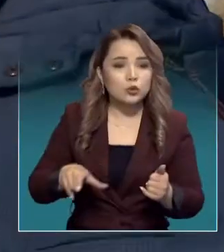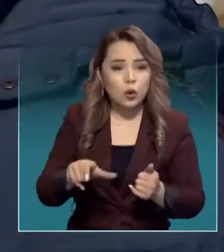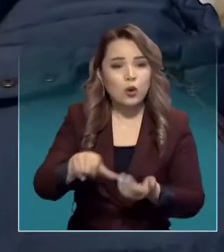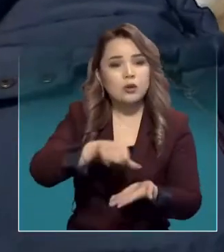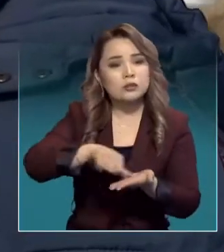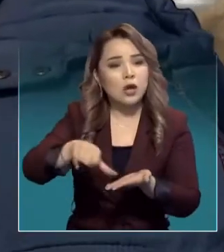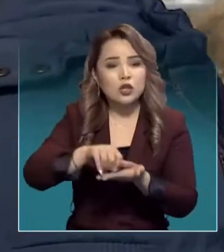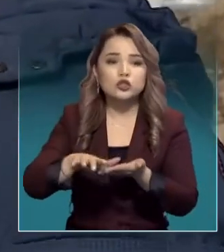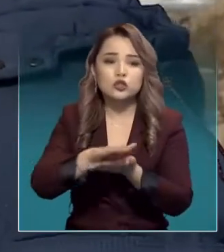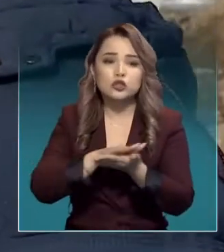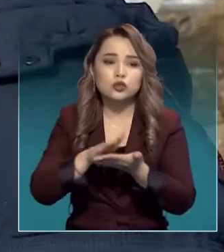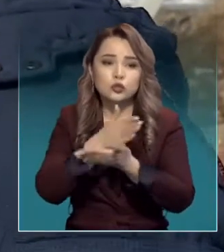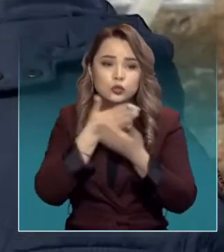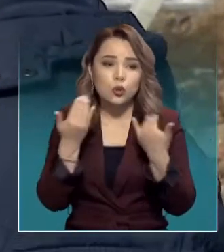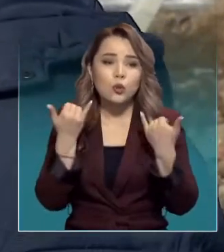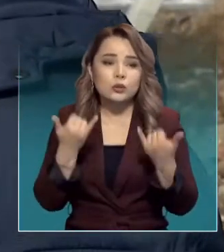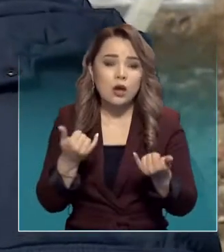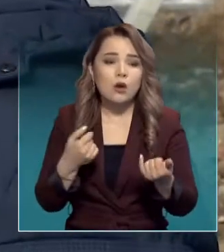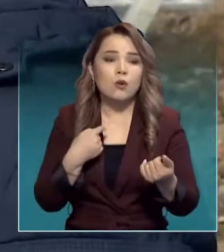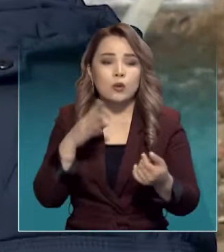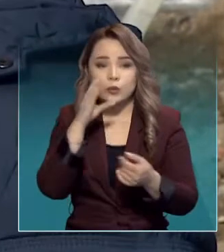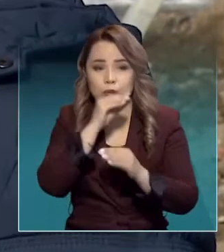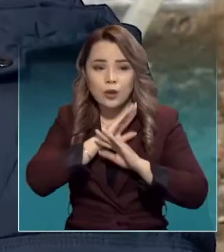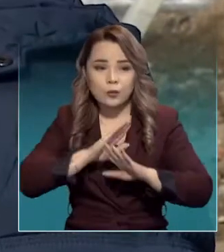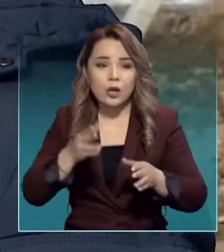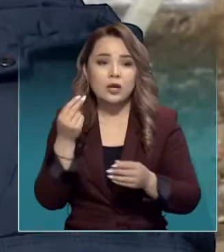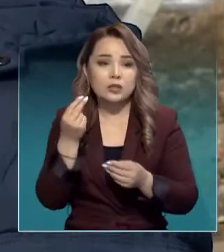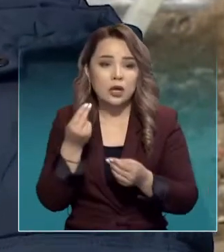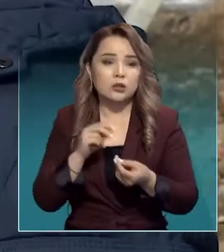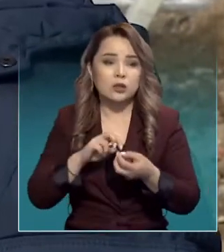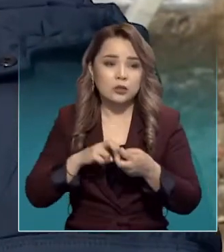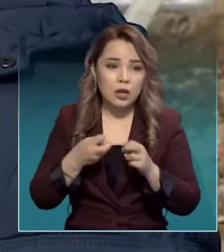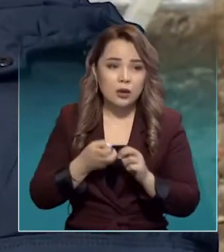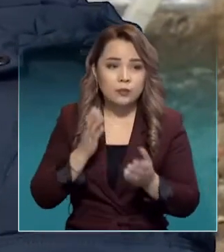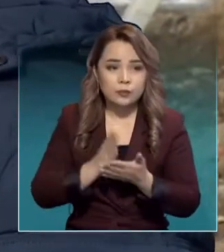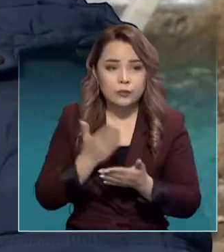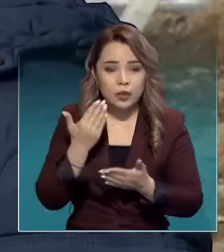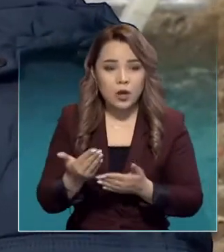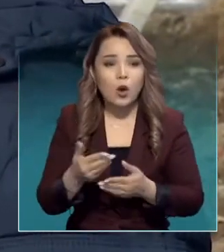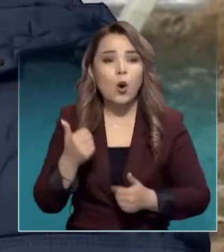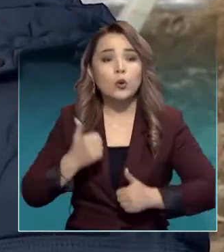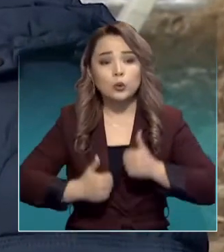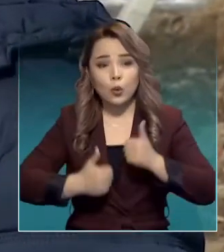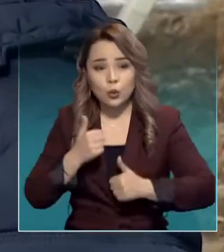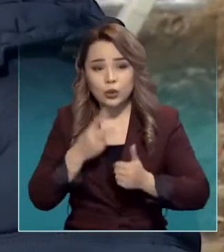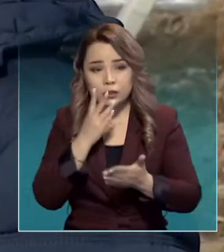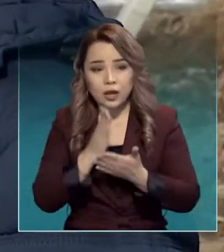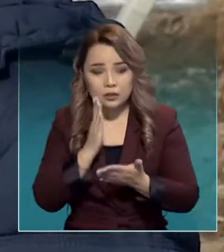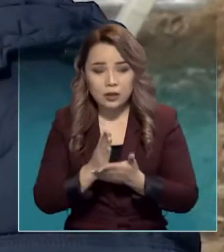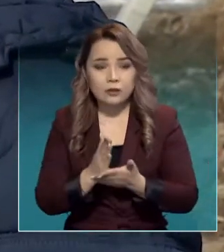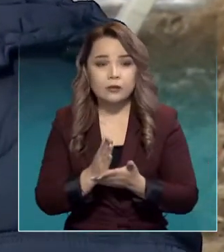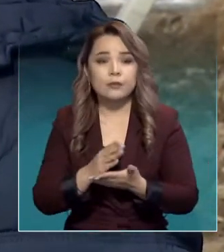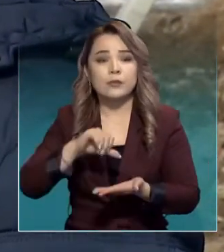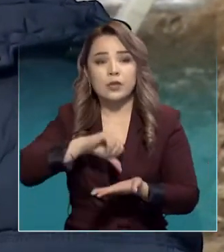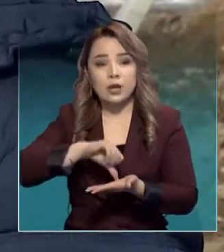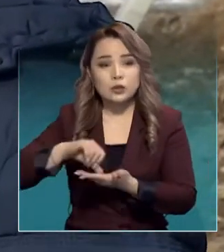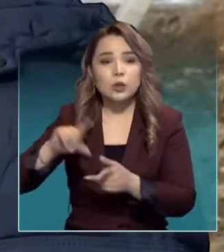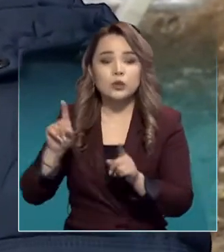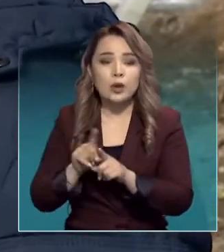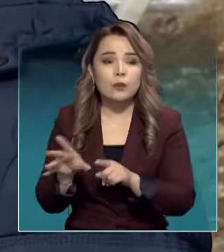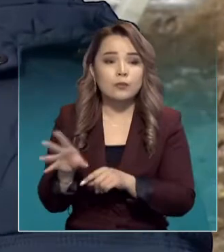Енді үлгірмеуіміз бір жағынан қаражат, бір жағынан еще конкурс деген бар, тендер деген бар. О